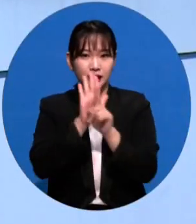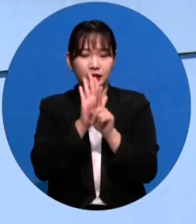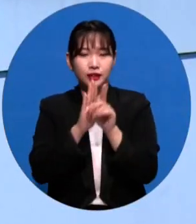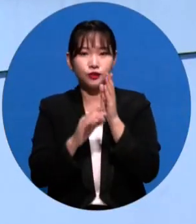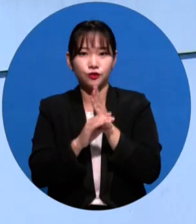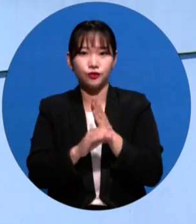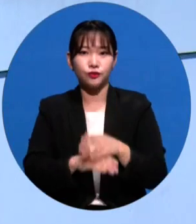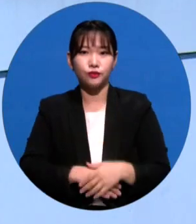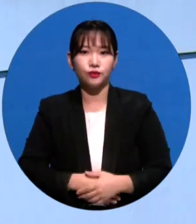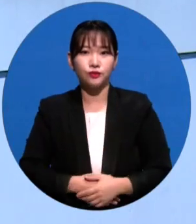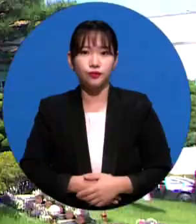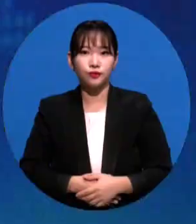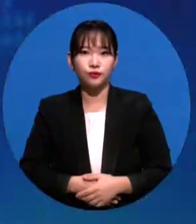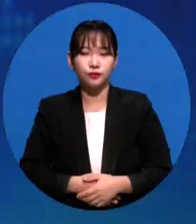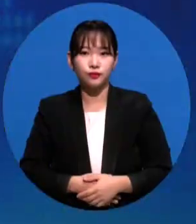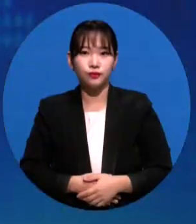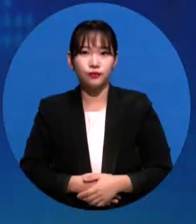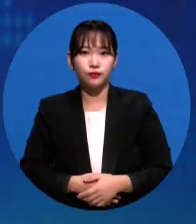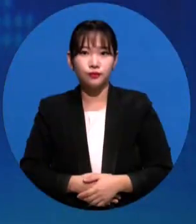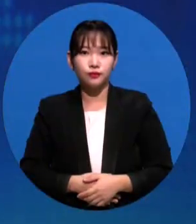진행됩니다.